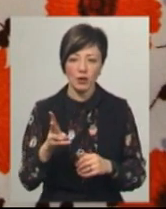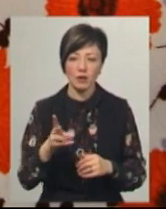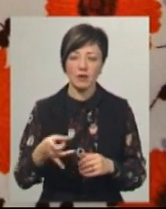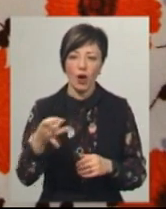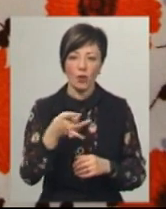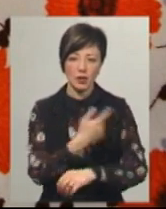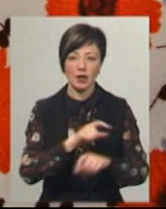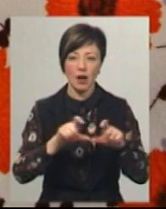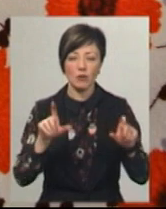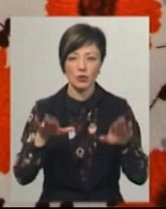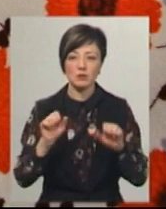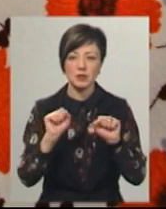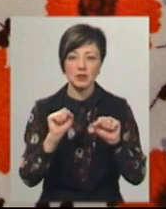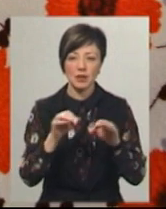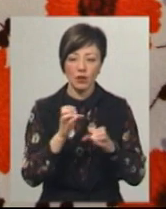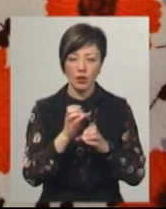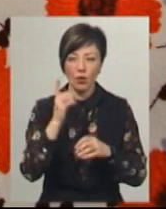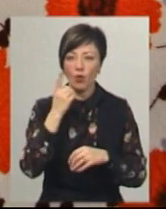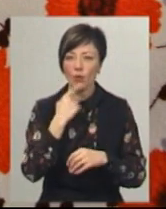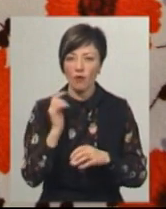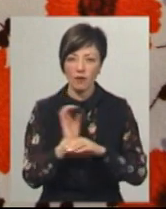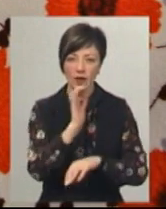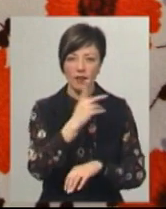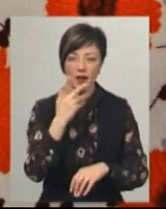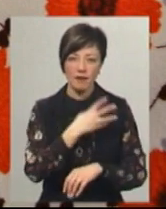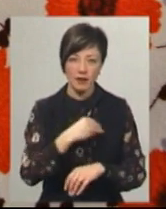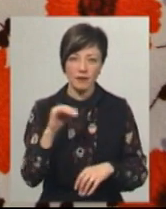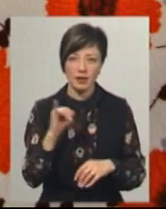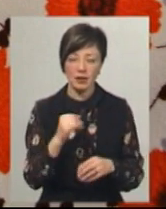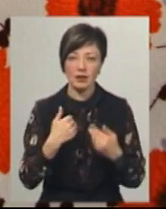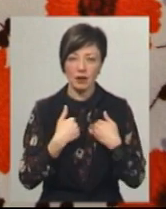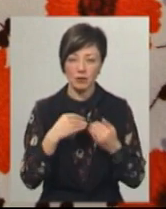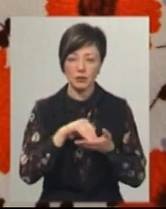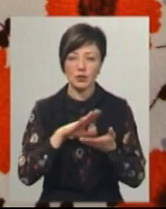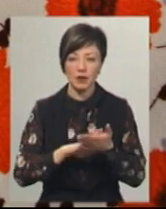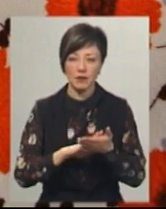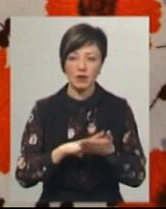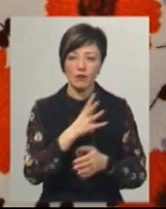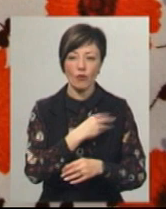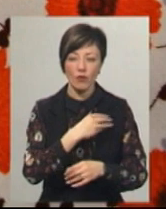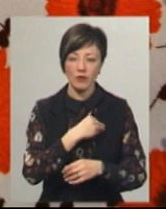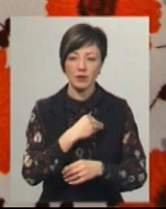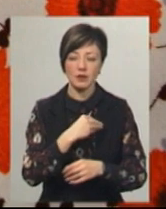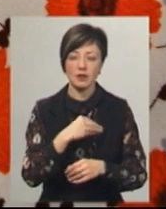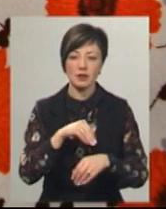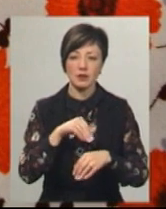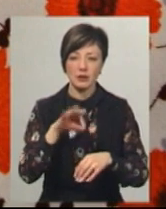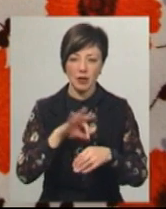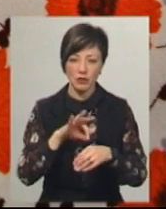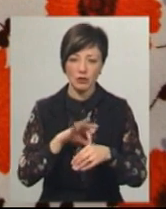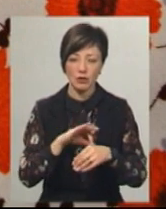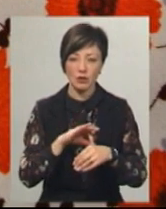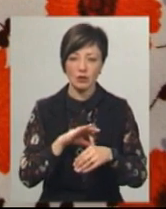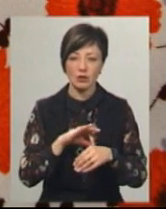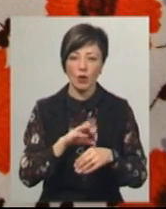лікарні. Потім ми здали в пробірці кров на Львів, і нам поставили в Львові в лікарні, що нам В